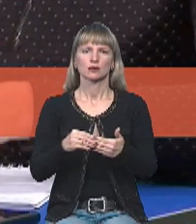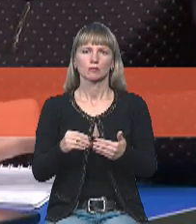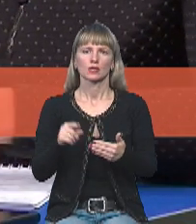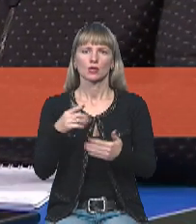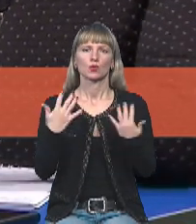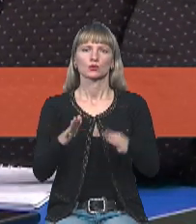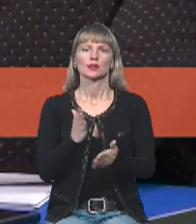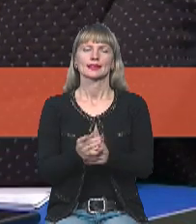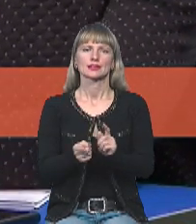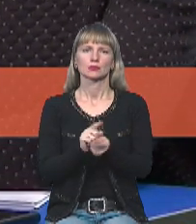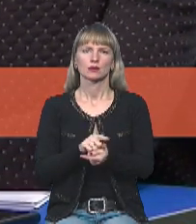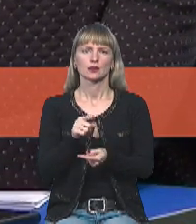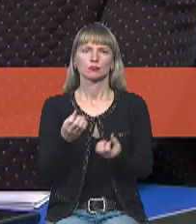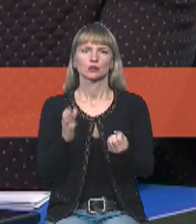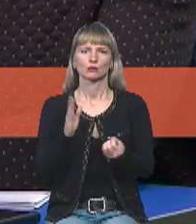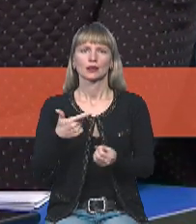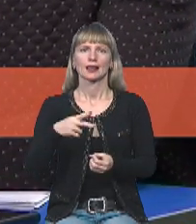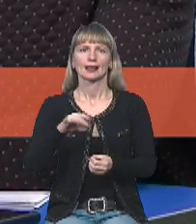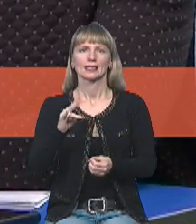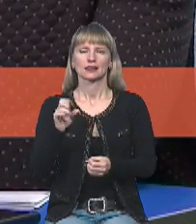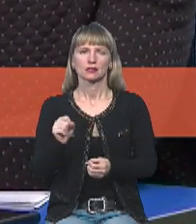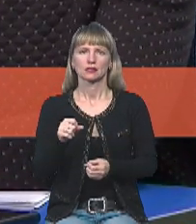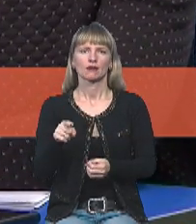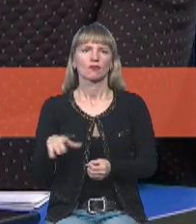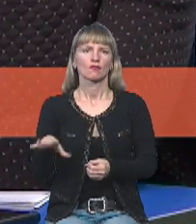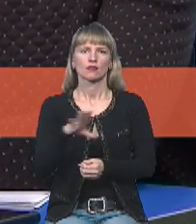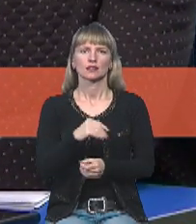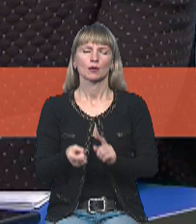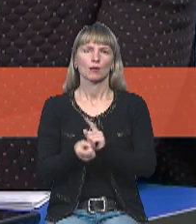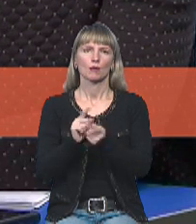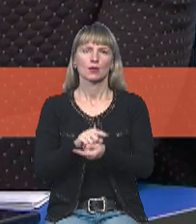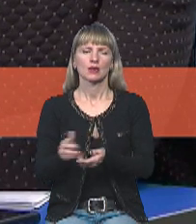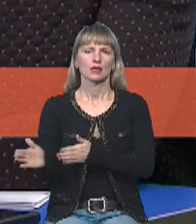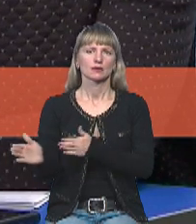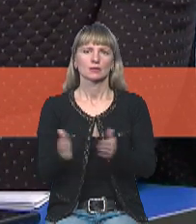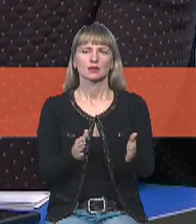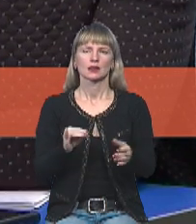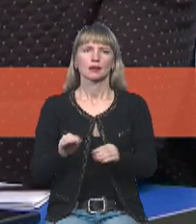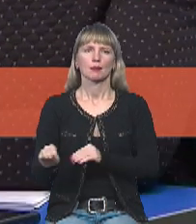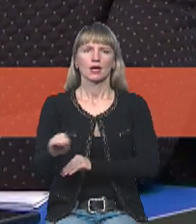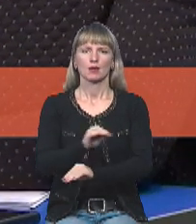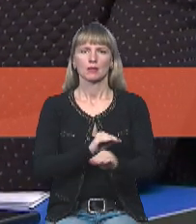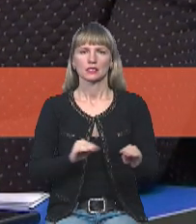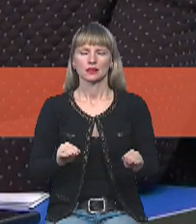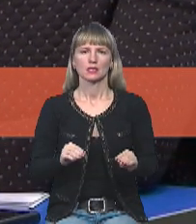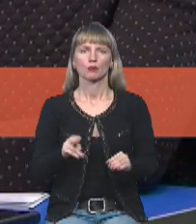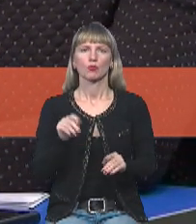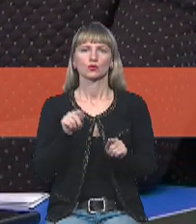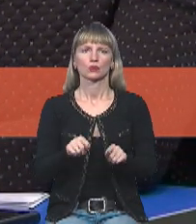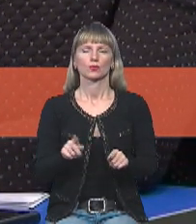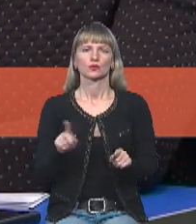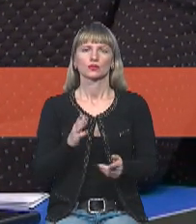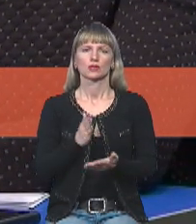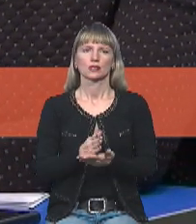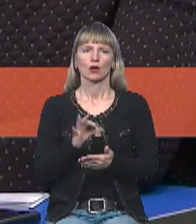Тобто там вже зміни є. Да, там ще буде глина, багато цього. Вони це все поміняли, змістили і перемістили. По тому, що